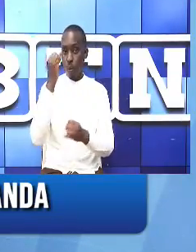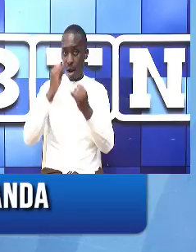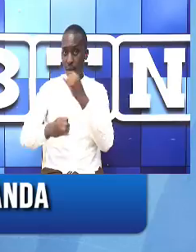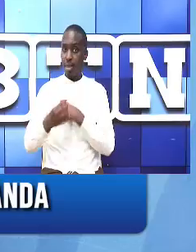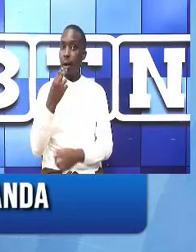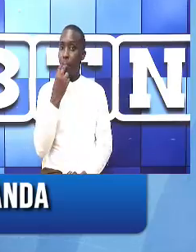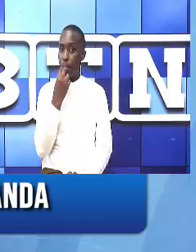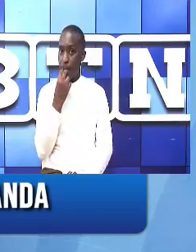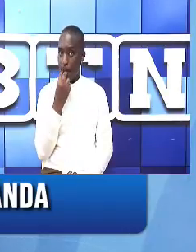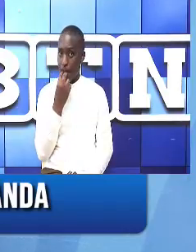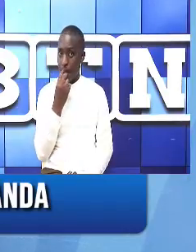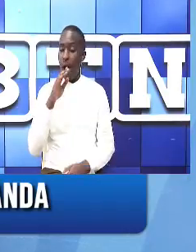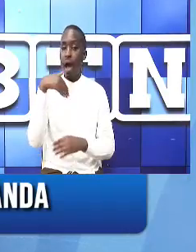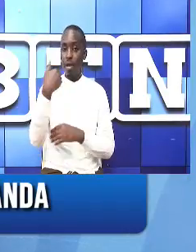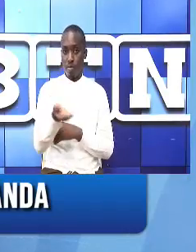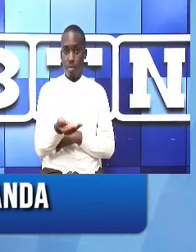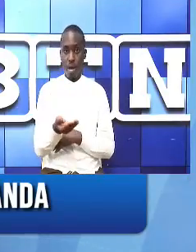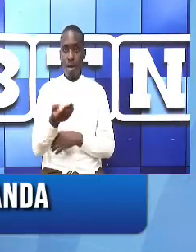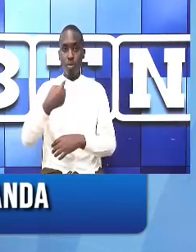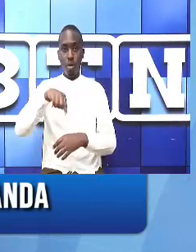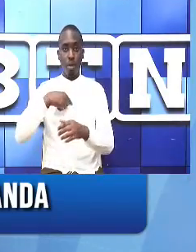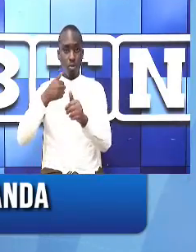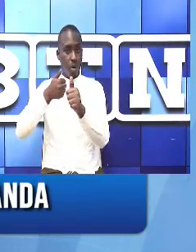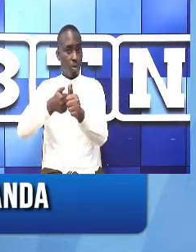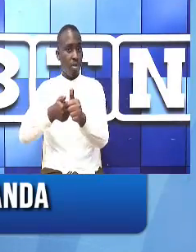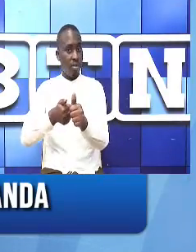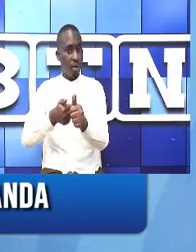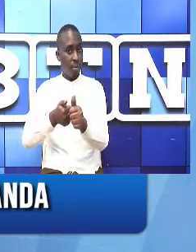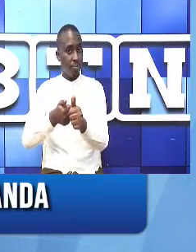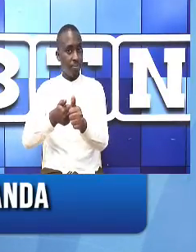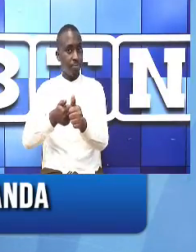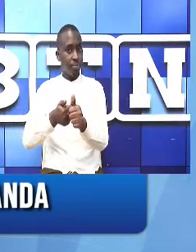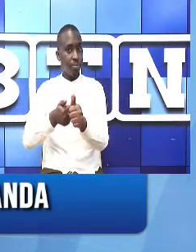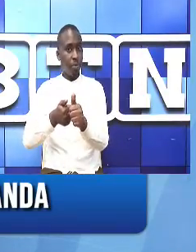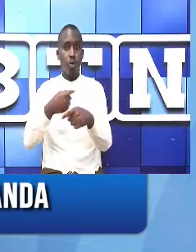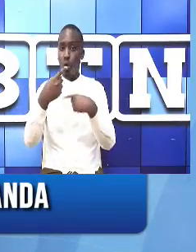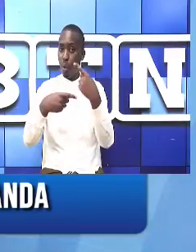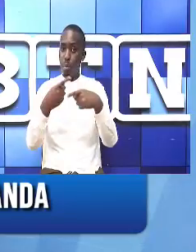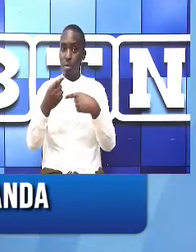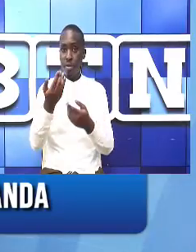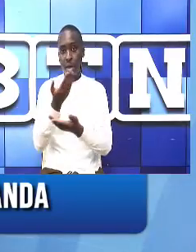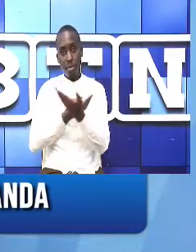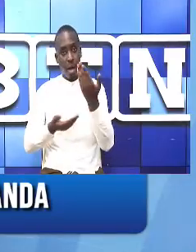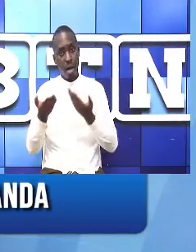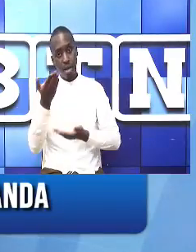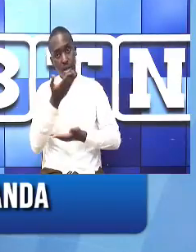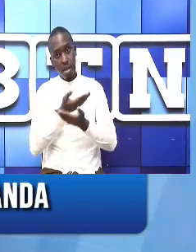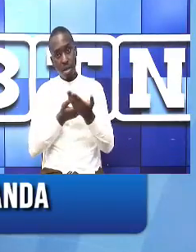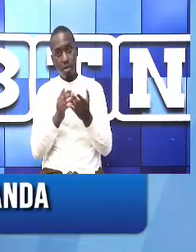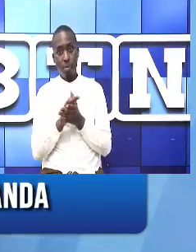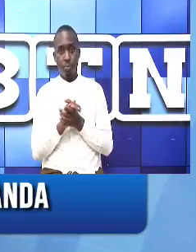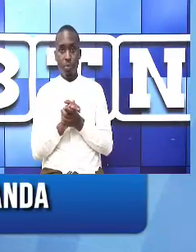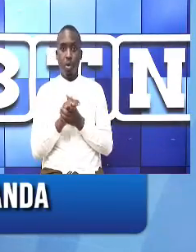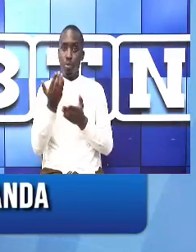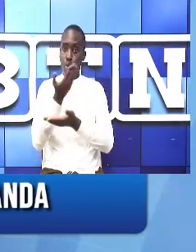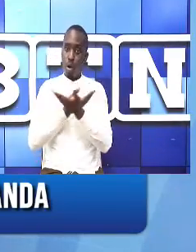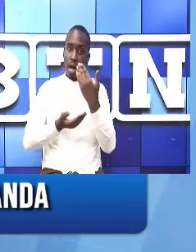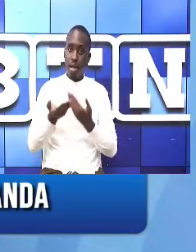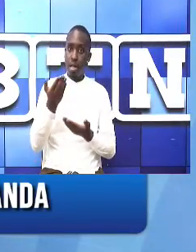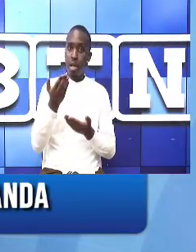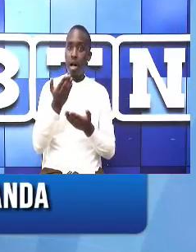inzogera hanyuma noneho tugahita dukurikizaho nyine tugakomeza ibi biganiro byo kuganira